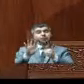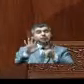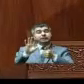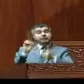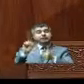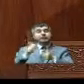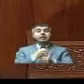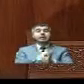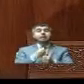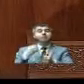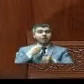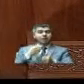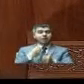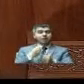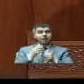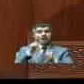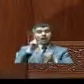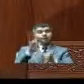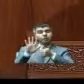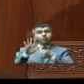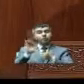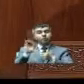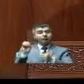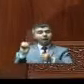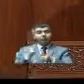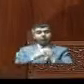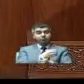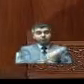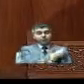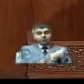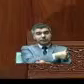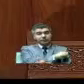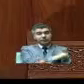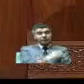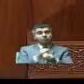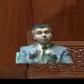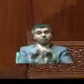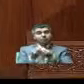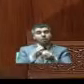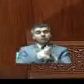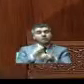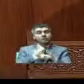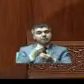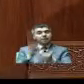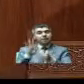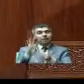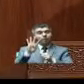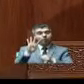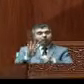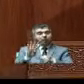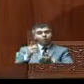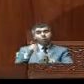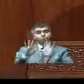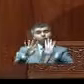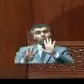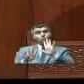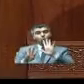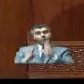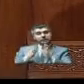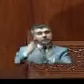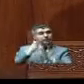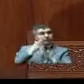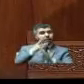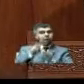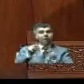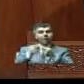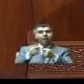الولادة بالمراكز الصحية أو دور الأمومة، إسوة بما تم القيام به في الموسم الفارط.